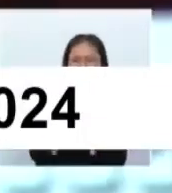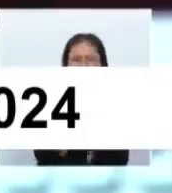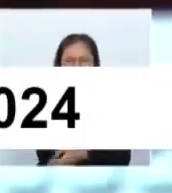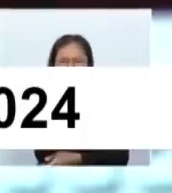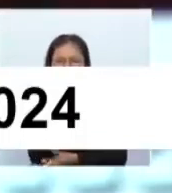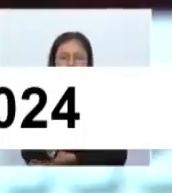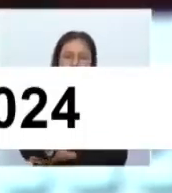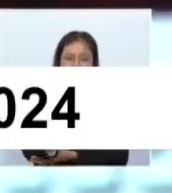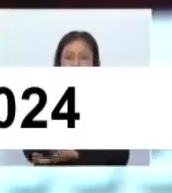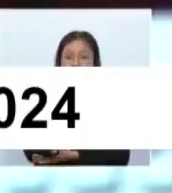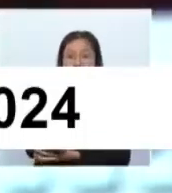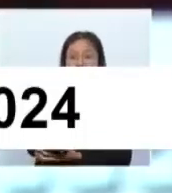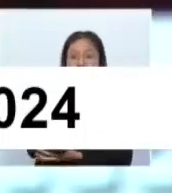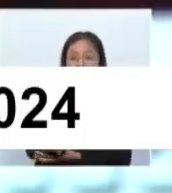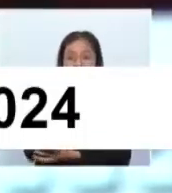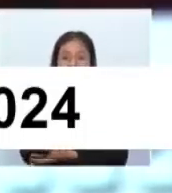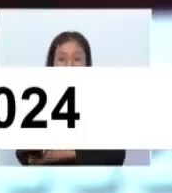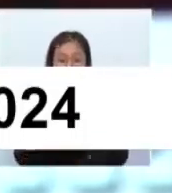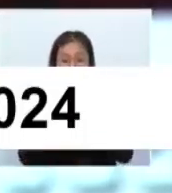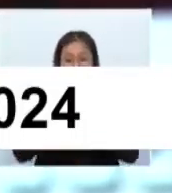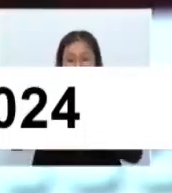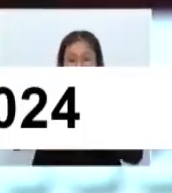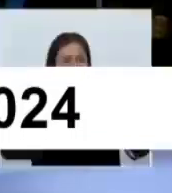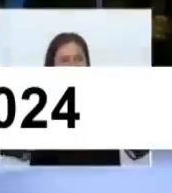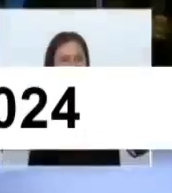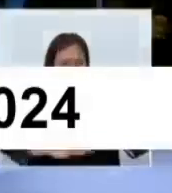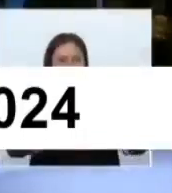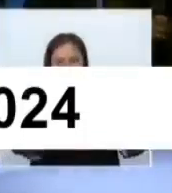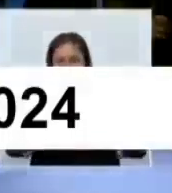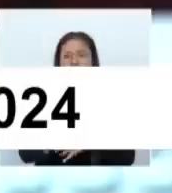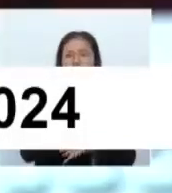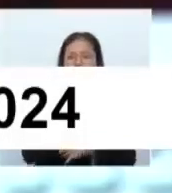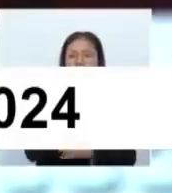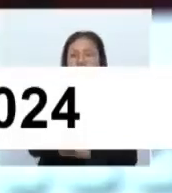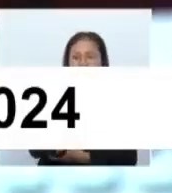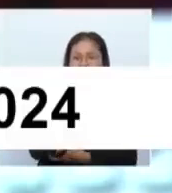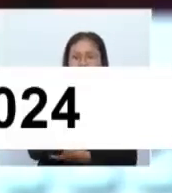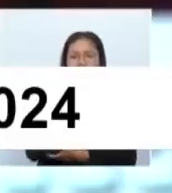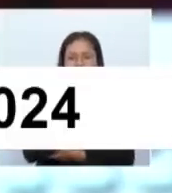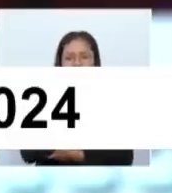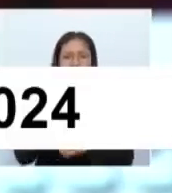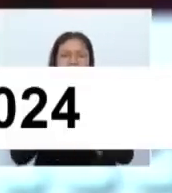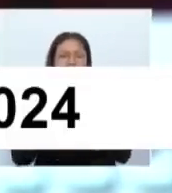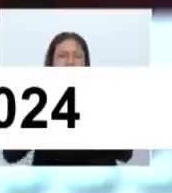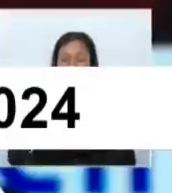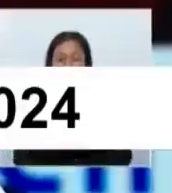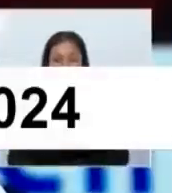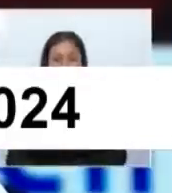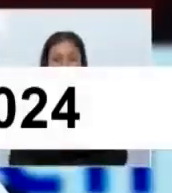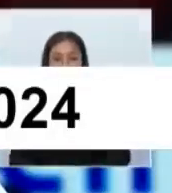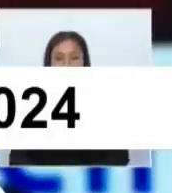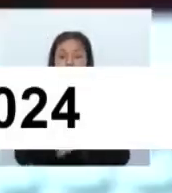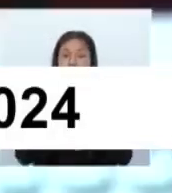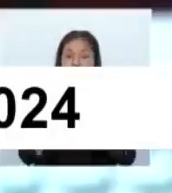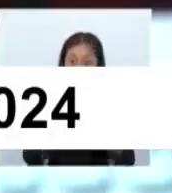hektar, tapi 340 ribu hektar. Saya klarifikasi. Kemudian itu pun salah. Melanjutkan. Itu